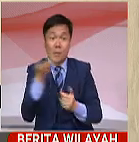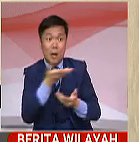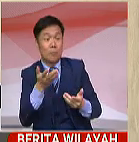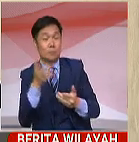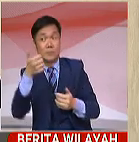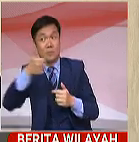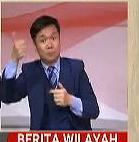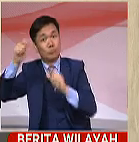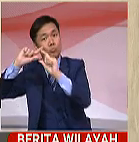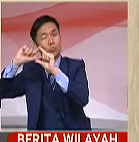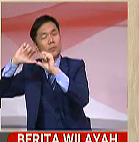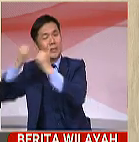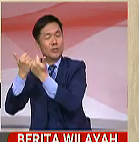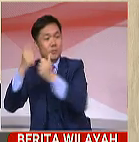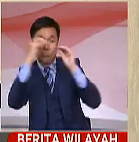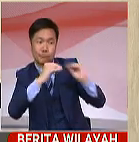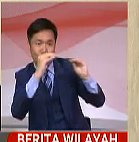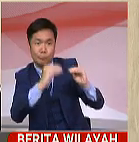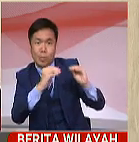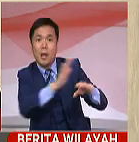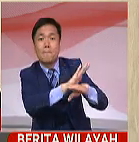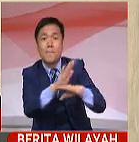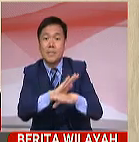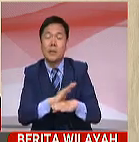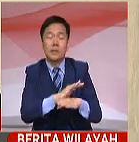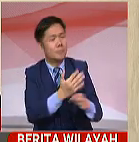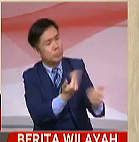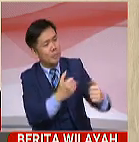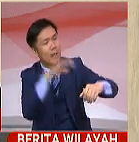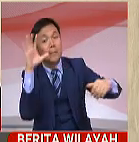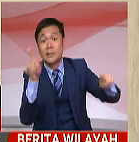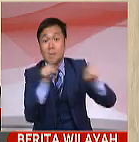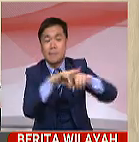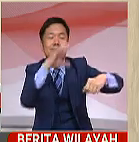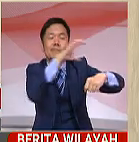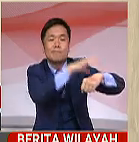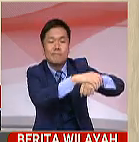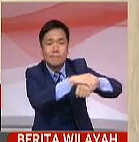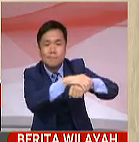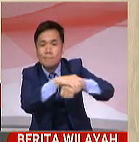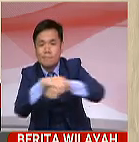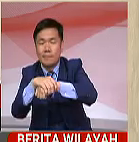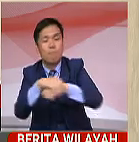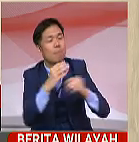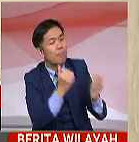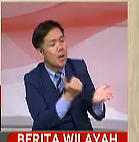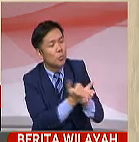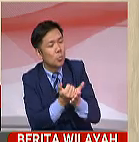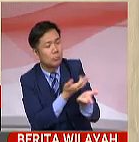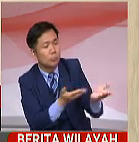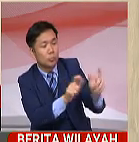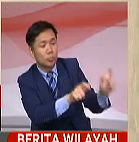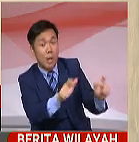asas, jadi mereka ini akan dibimbing. Kita handhold dia agar mereka ni